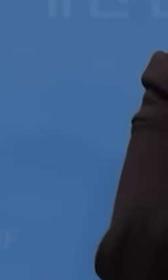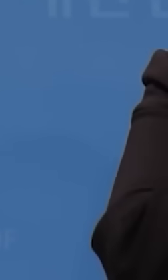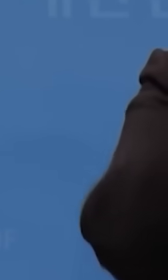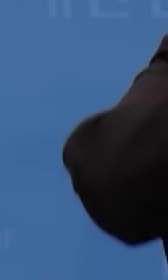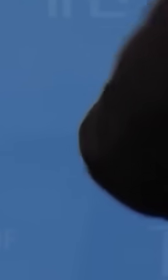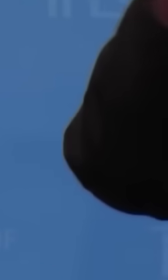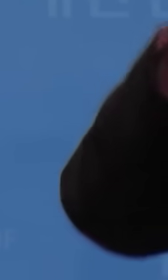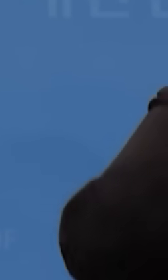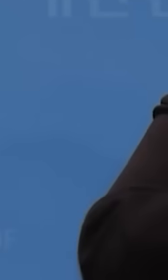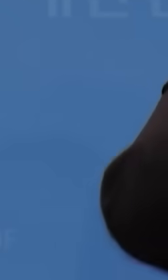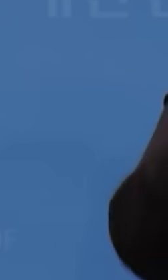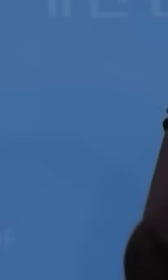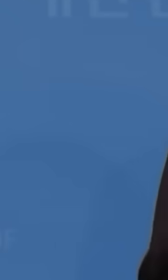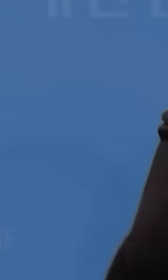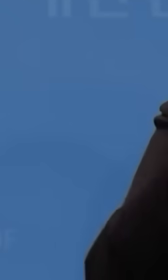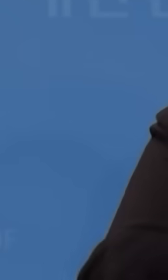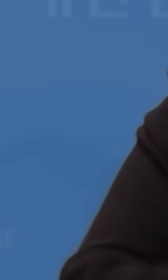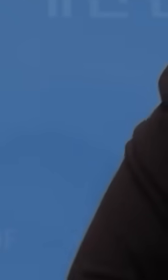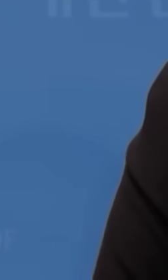당선되었지만